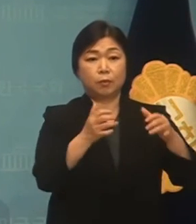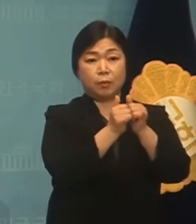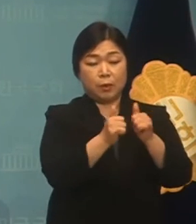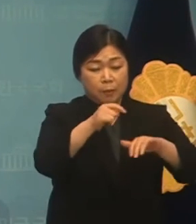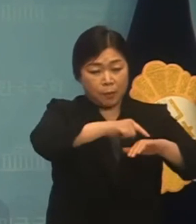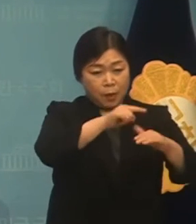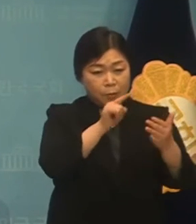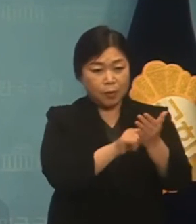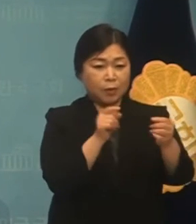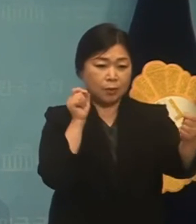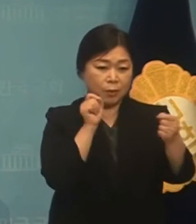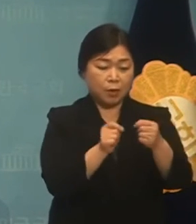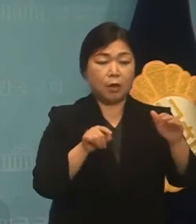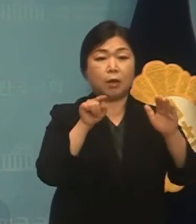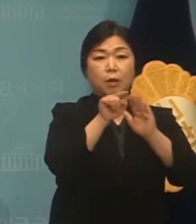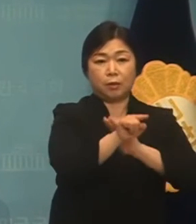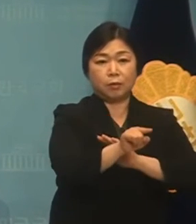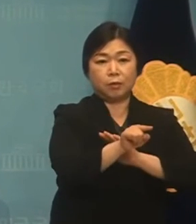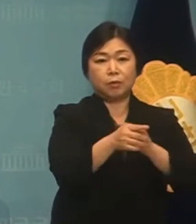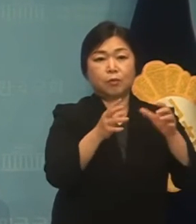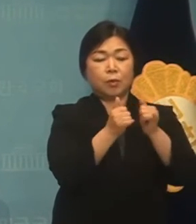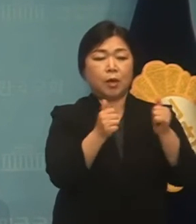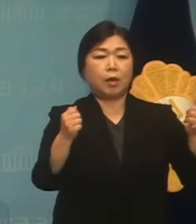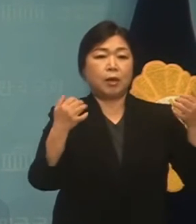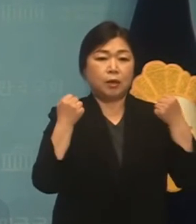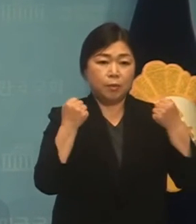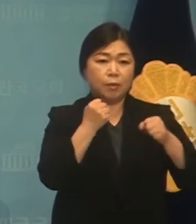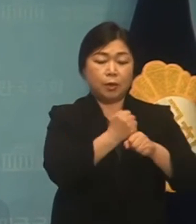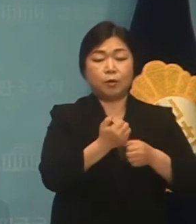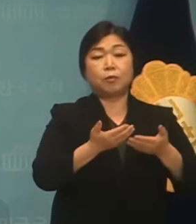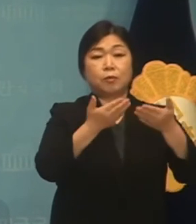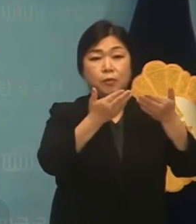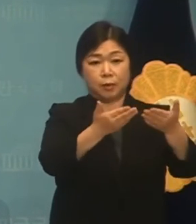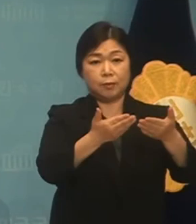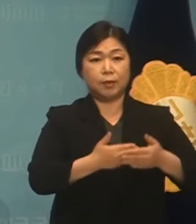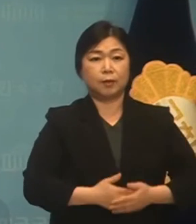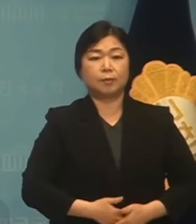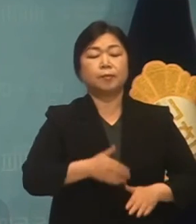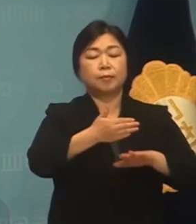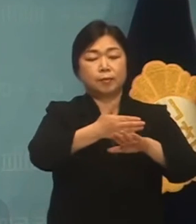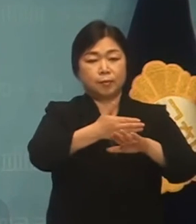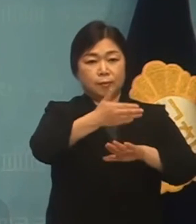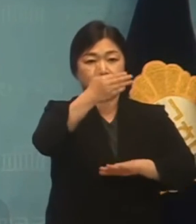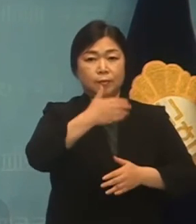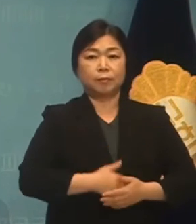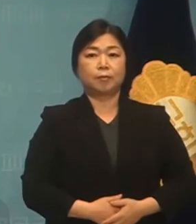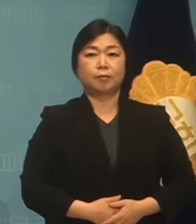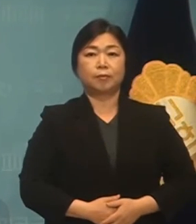국민을 마음속으로 다가가는 국민의 힘을 만들어 나아가겠습니다. 감사합니다.